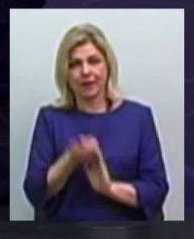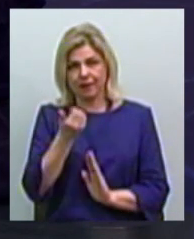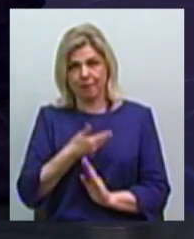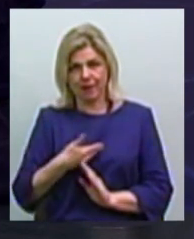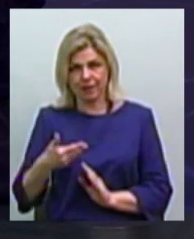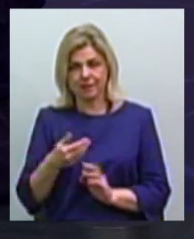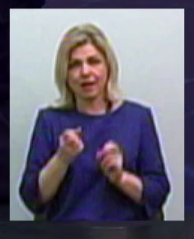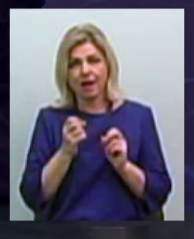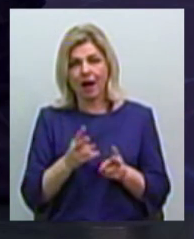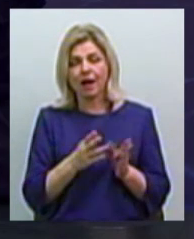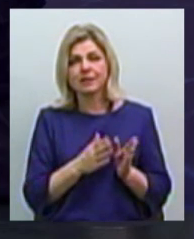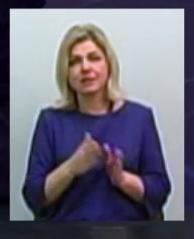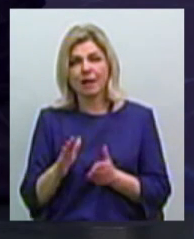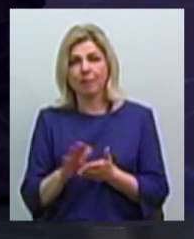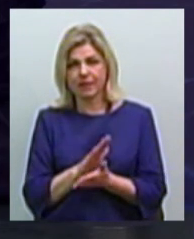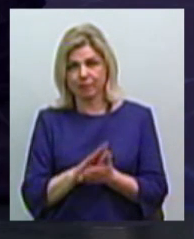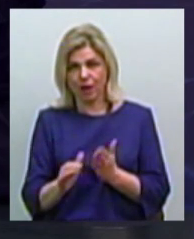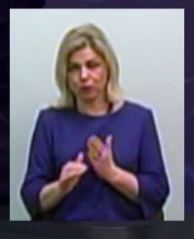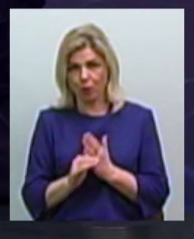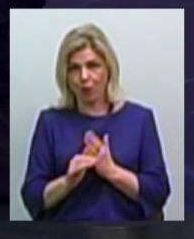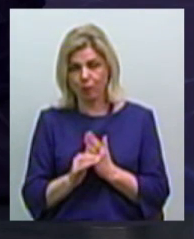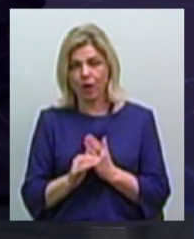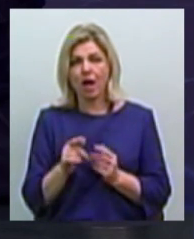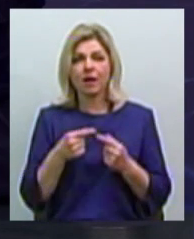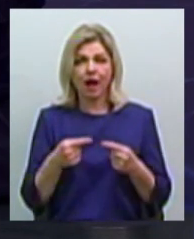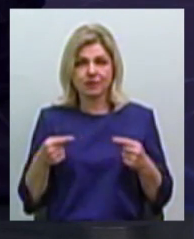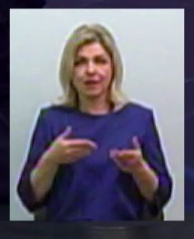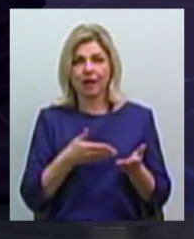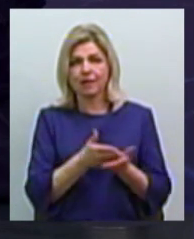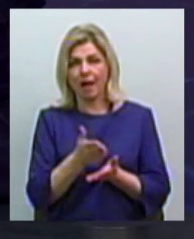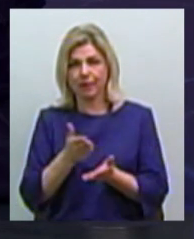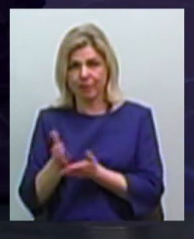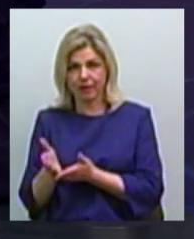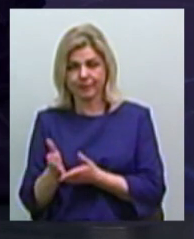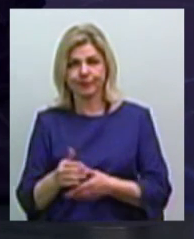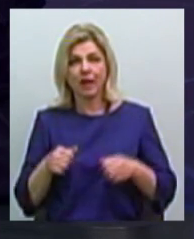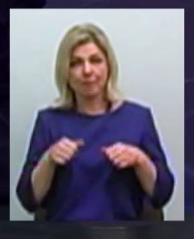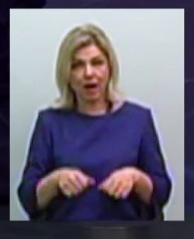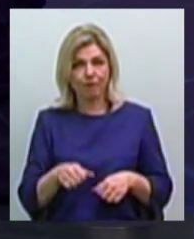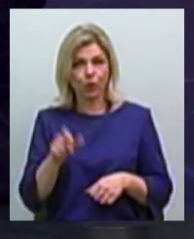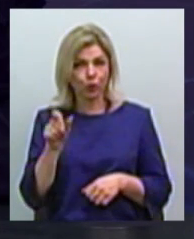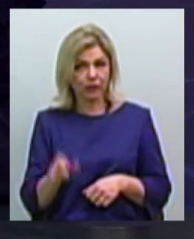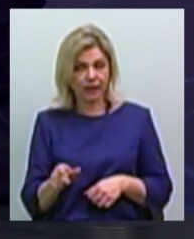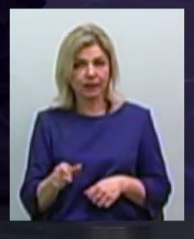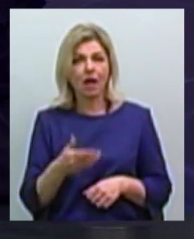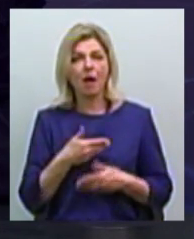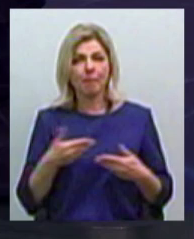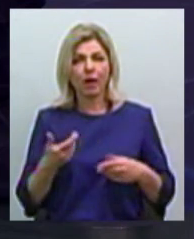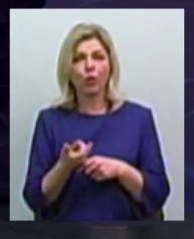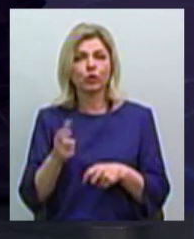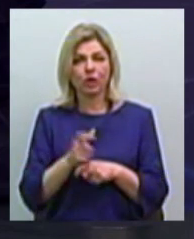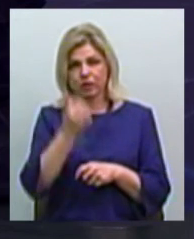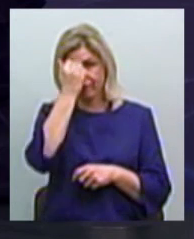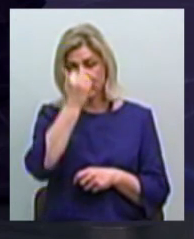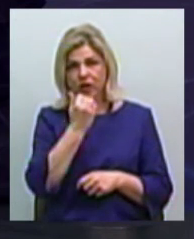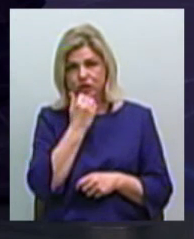систему безоплатної правової допомоги, в тих чи інших напрямках в сфері захисту прав людини. Тому, звичайно, ми надзвичайно вдячні всім партнерам,